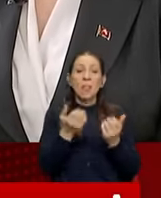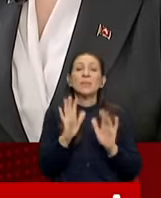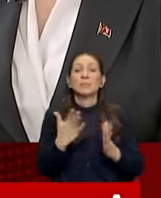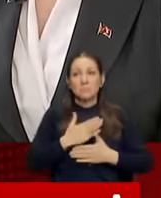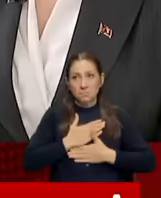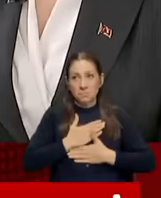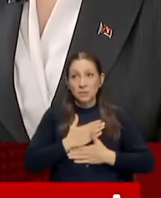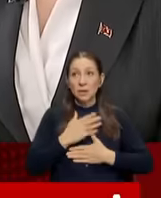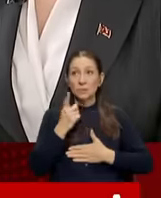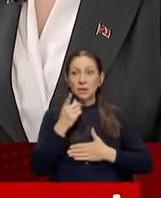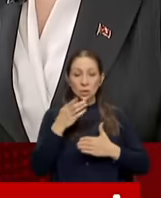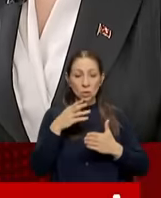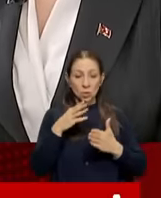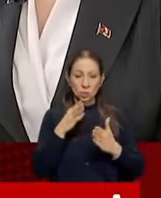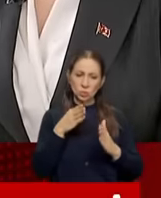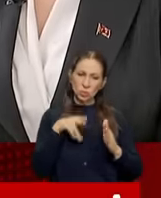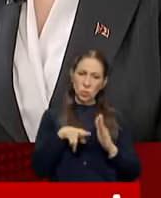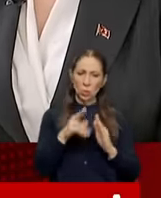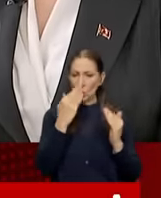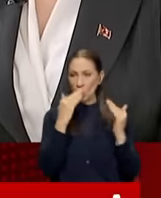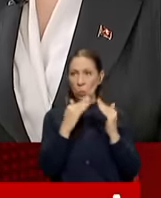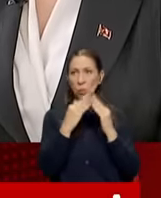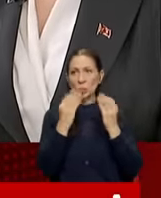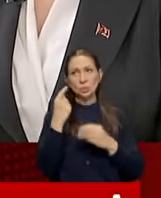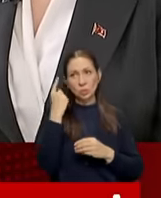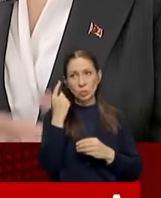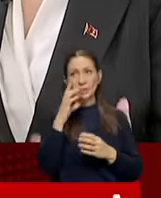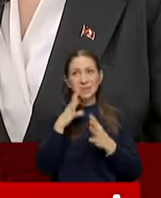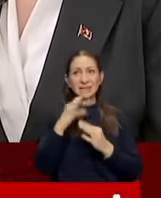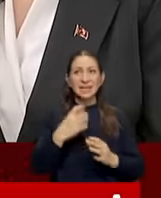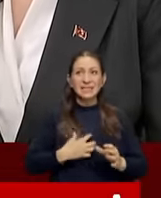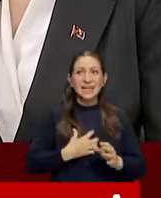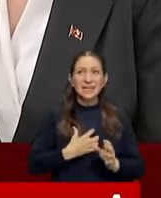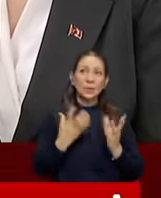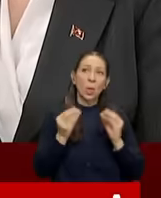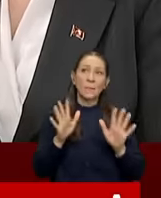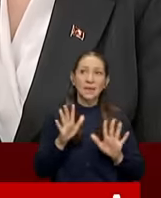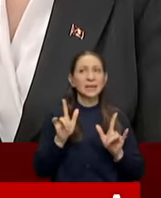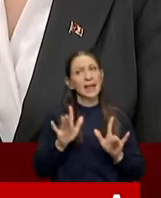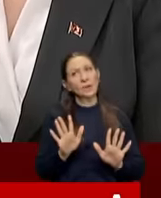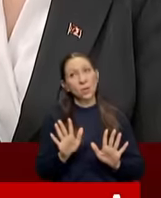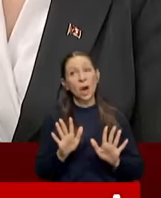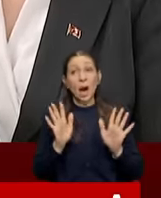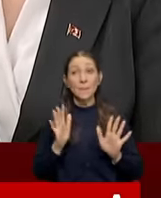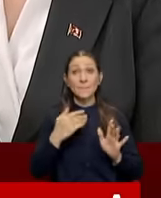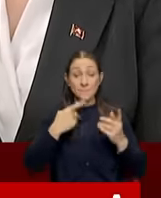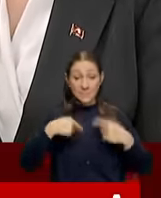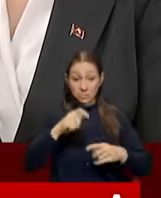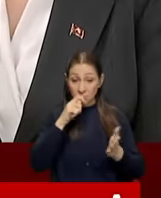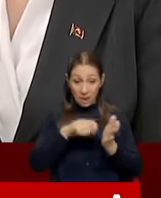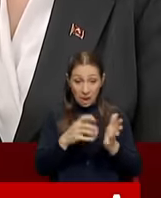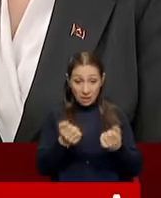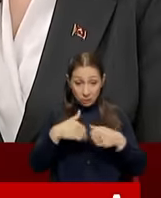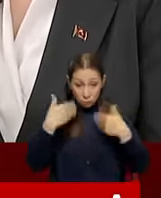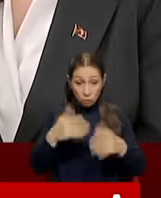almadım bir usulü takip etmeyi e düşünüyorum orada da insanlar Tedirgin olabilirler gerek yok ama biz eee mazbatayı